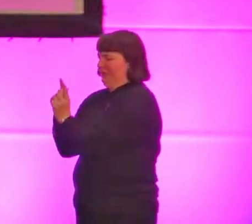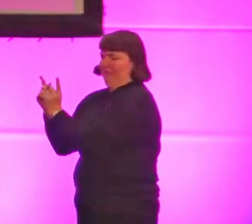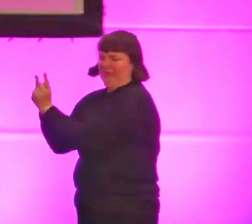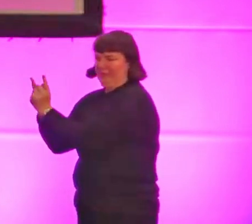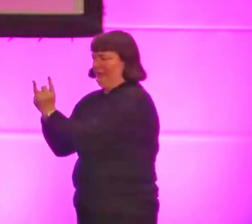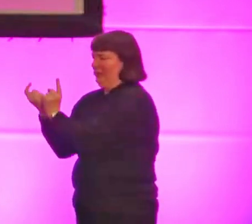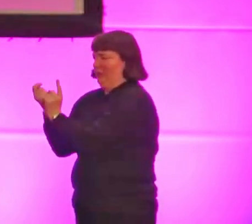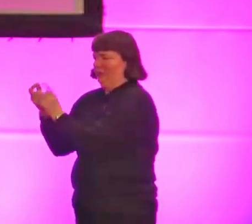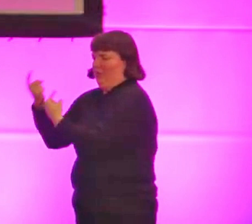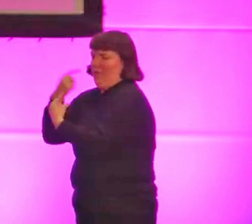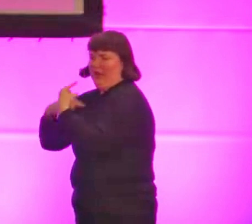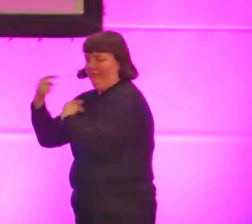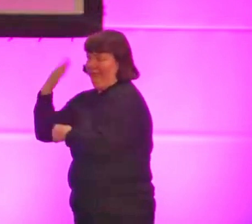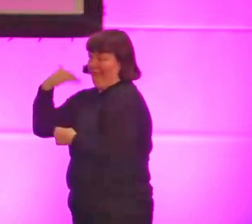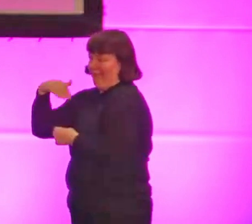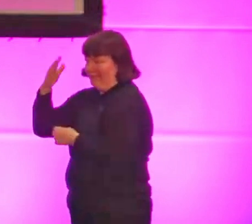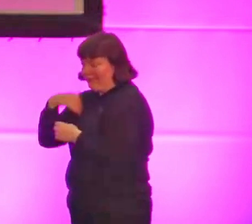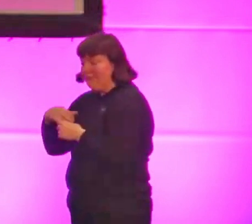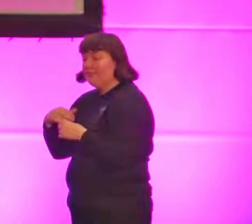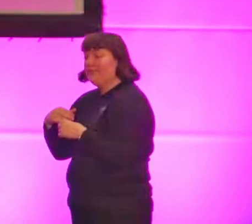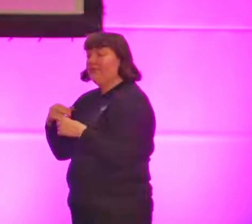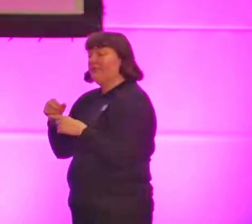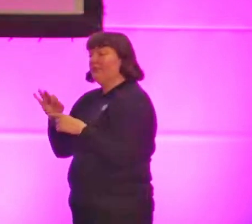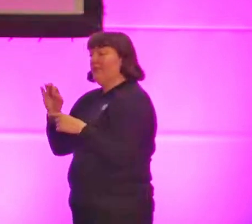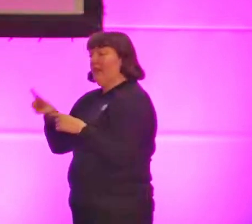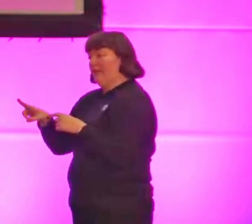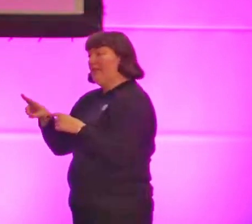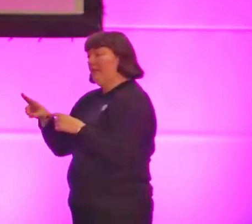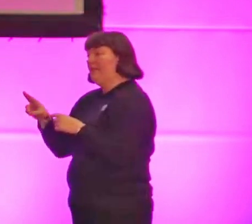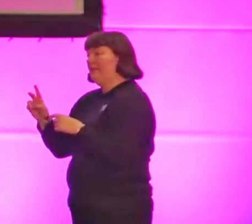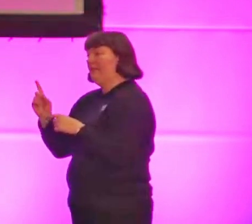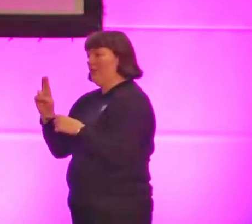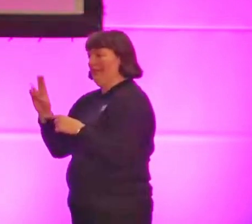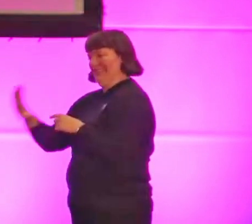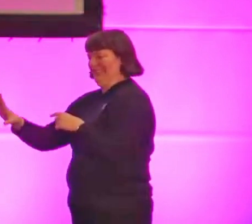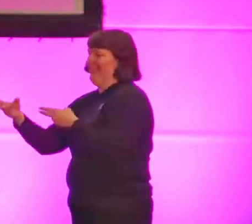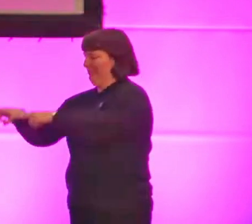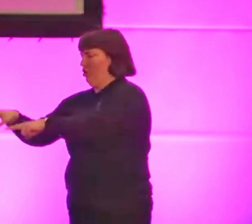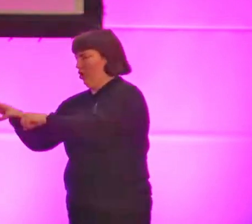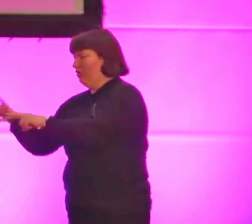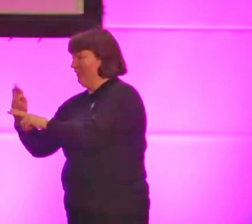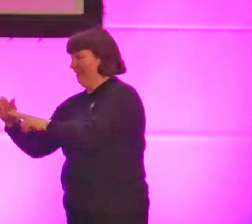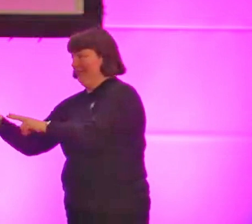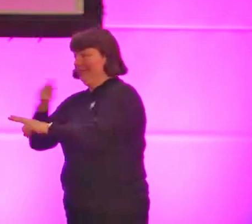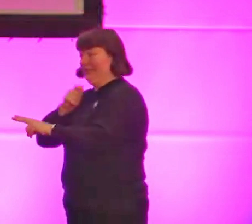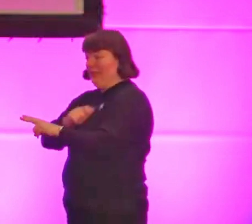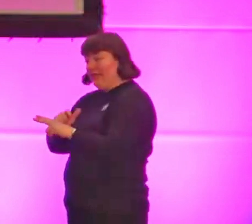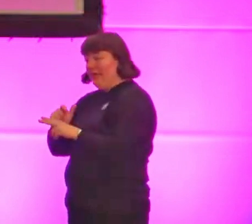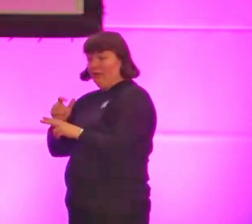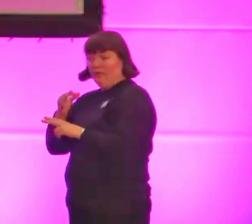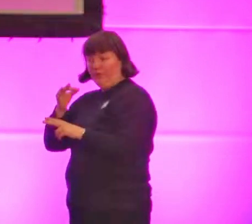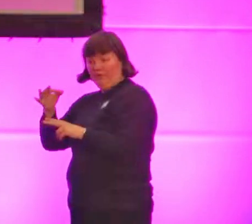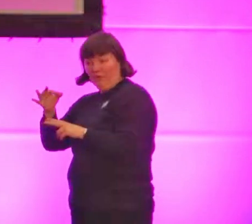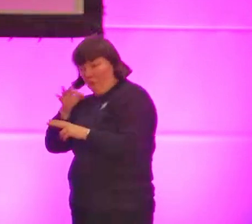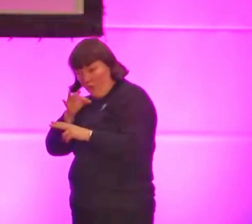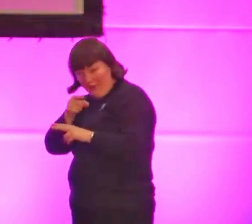en konferens. Och han var ju Lundin Petroleums advokat. Och då frågade han lite försynt om vi hade